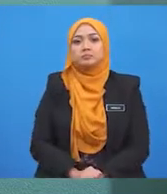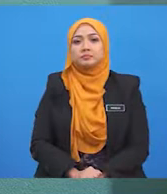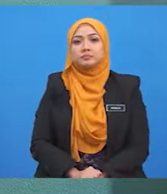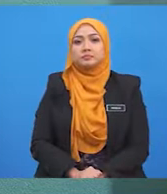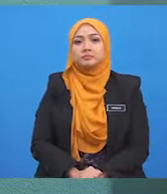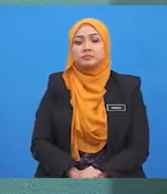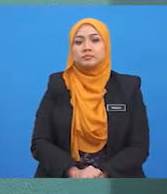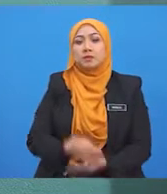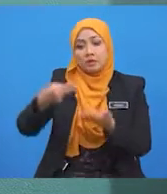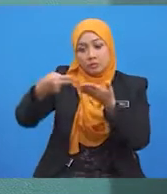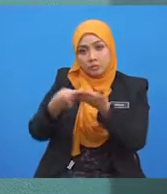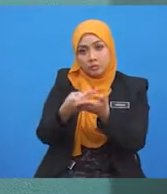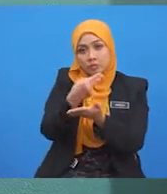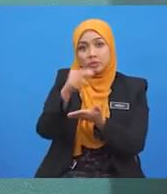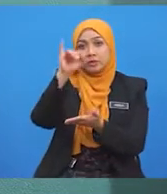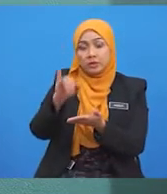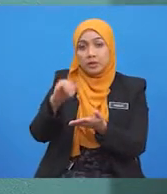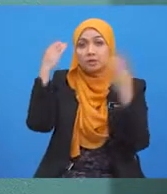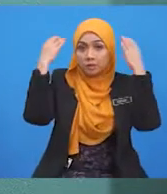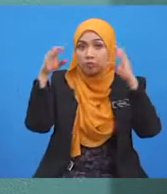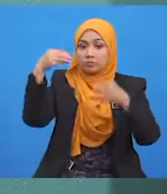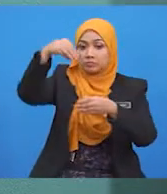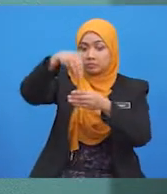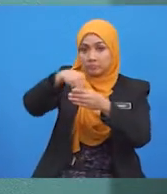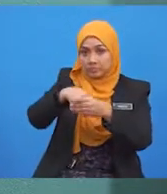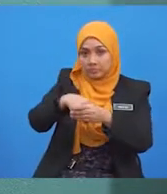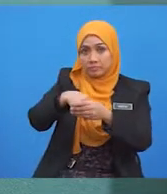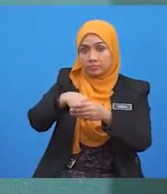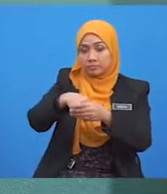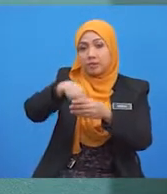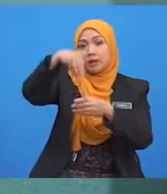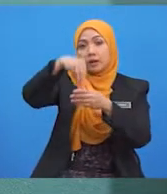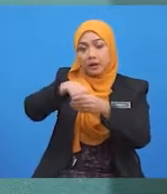sudut yang cek gurindam kan ke dalam air panas ini